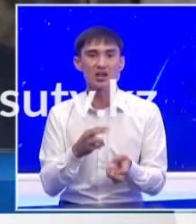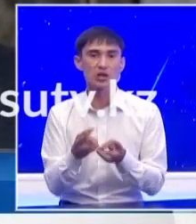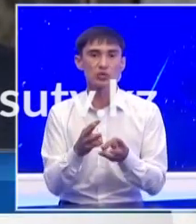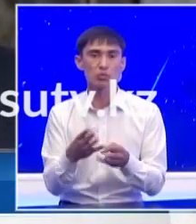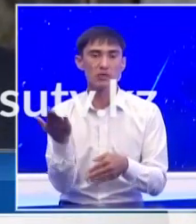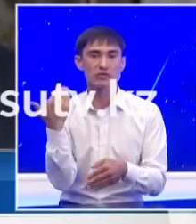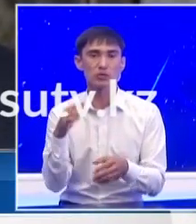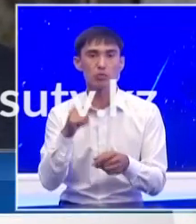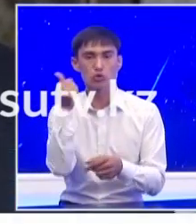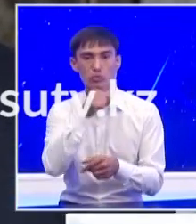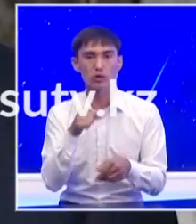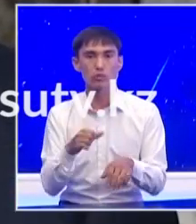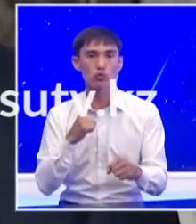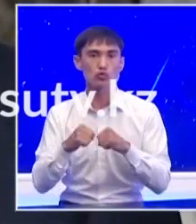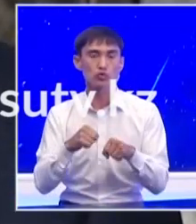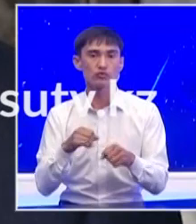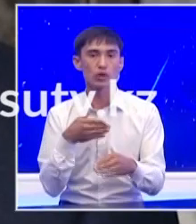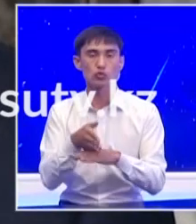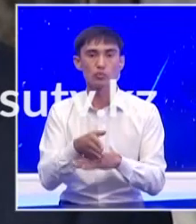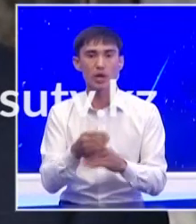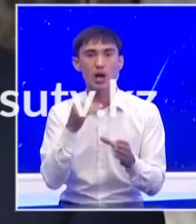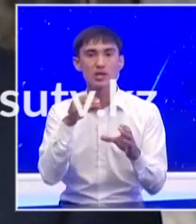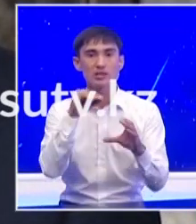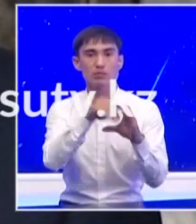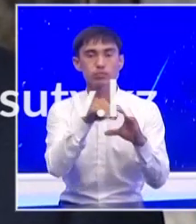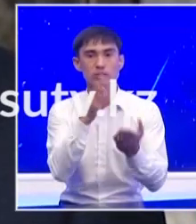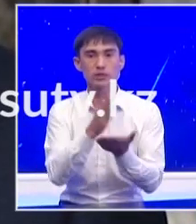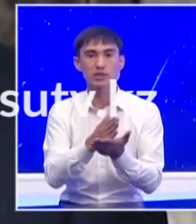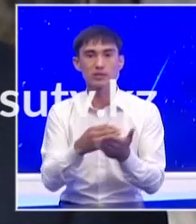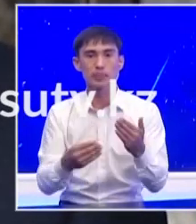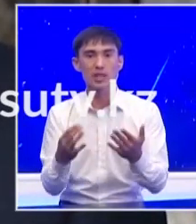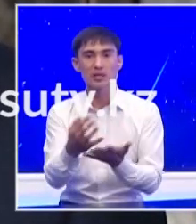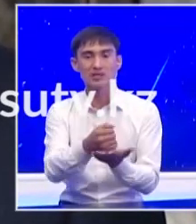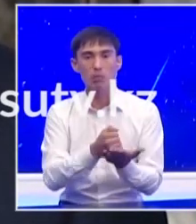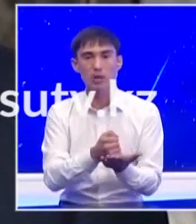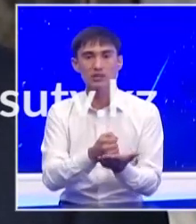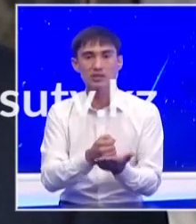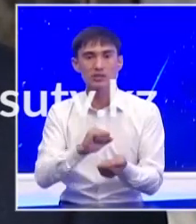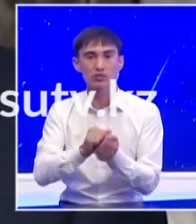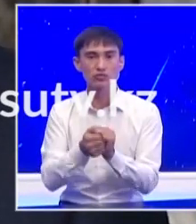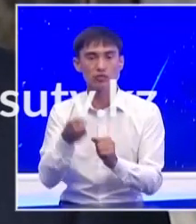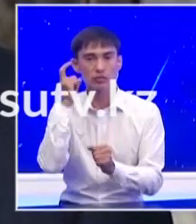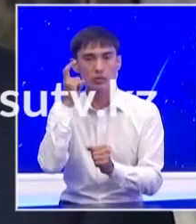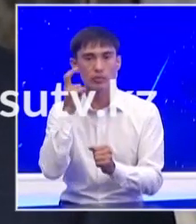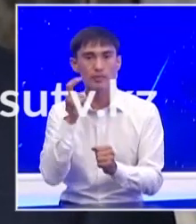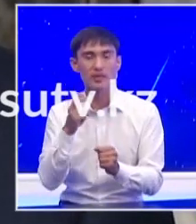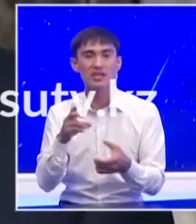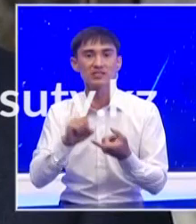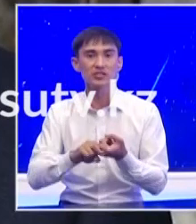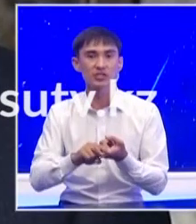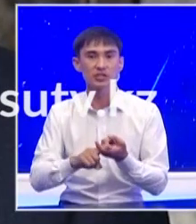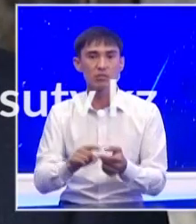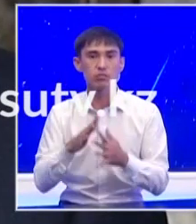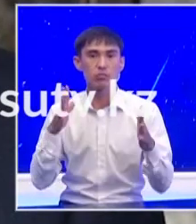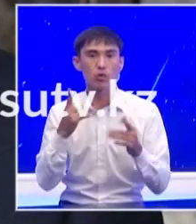прошлым устойчивы и доступны. На тупиках имеется достаточный запас твердого топлива, примерно 100 тысяч тонн. В связи с чем просим жителей